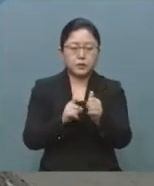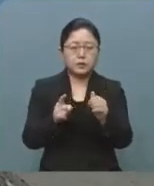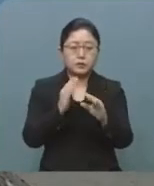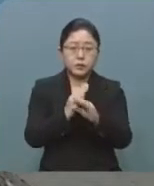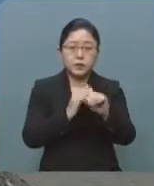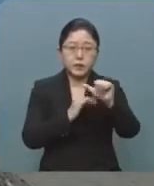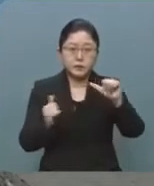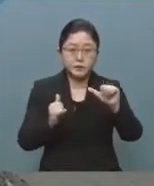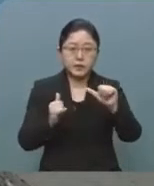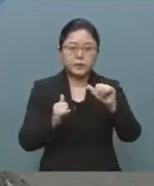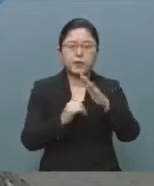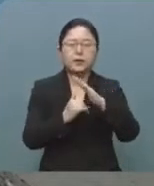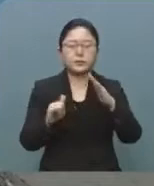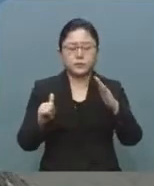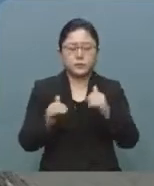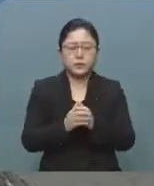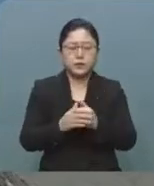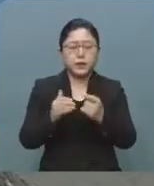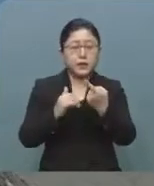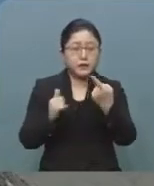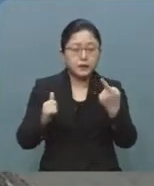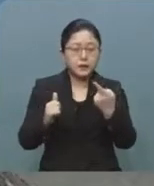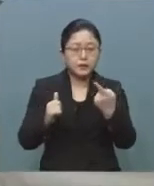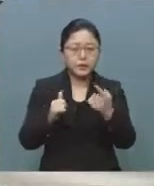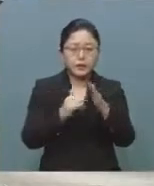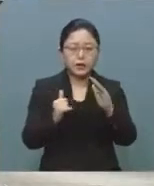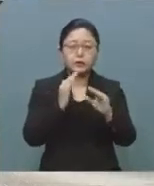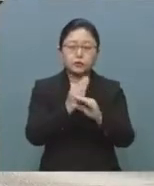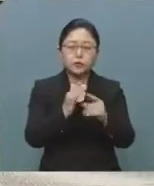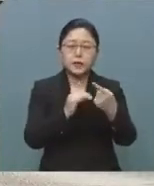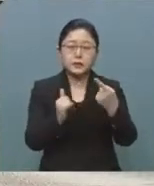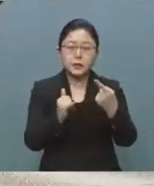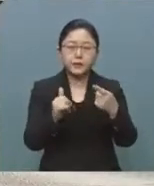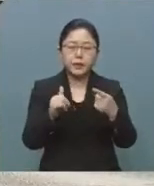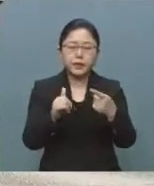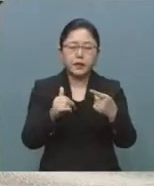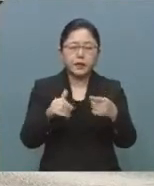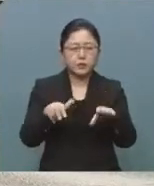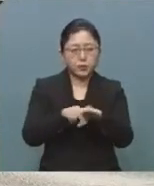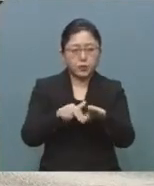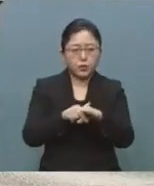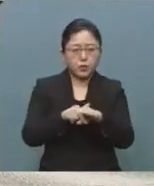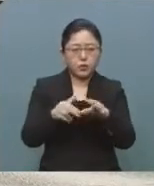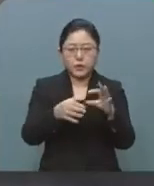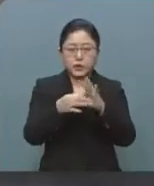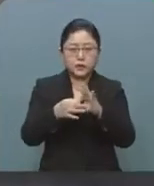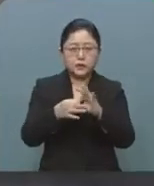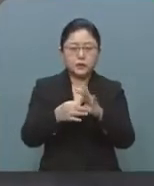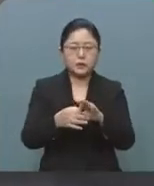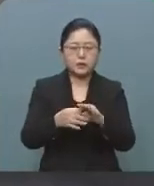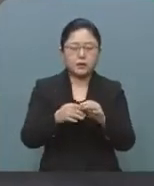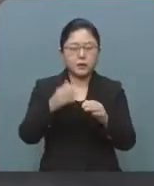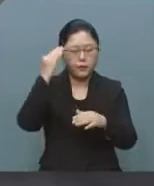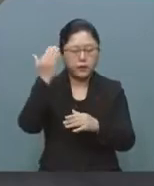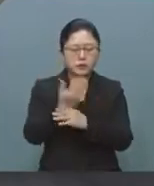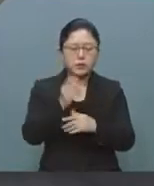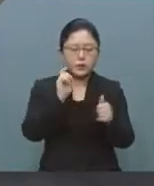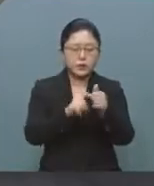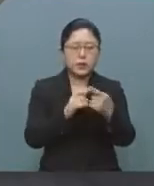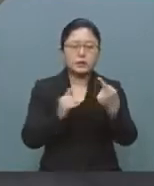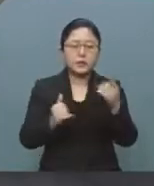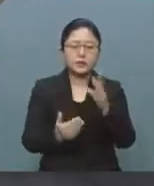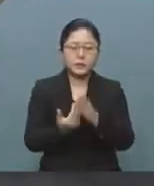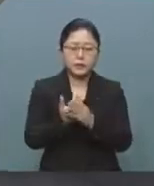이중 5명이 가족입니다. 나머지 1명은 가족 중 1명의 동료 종교인입니다. 화순에서도 확진자가